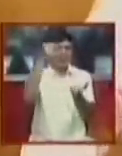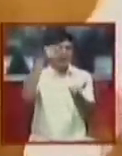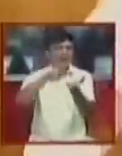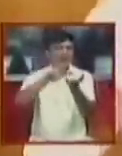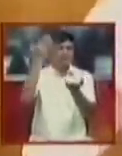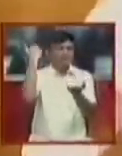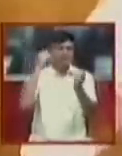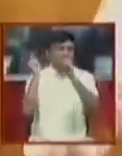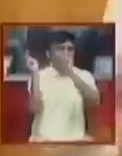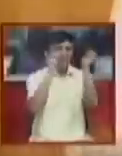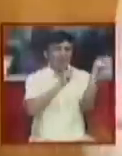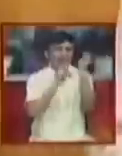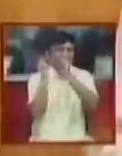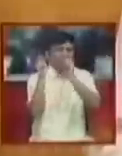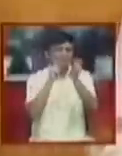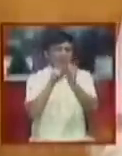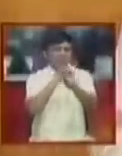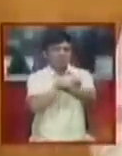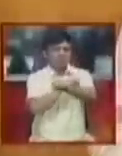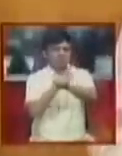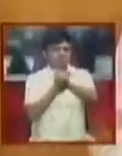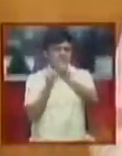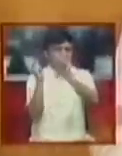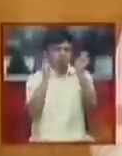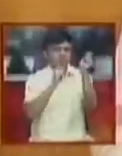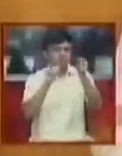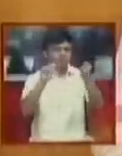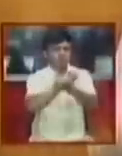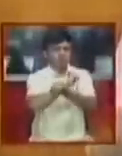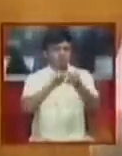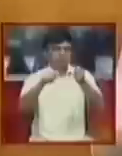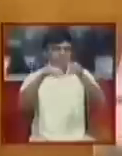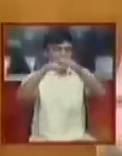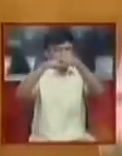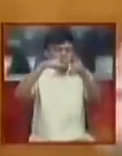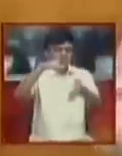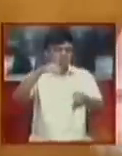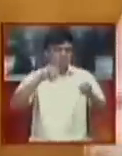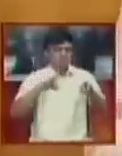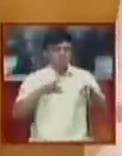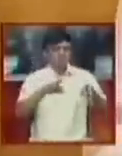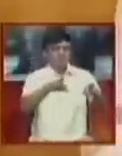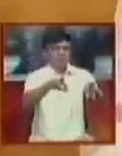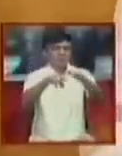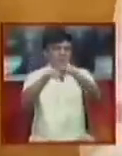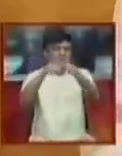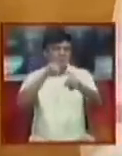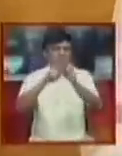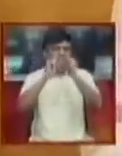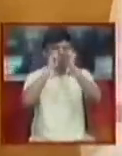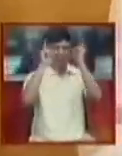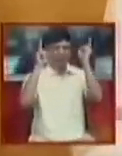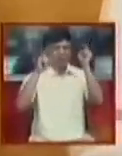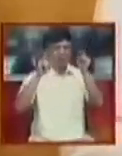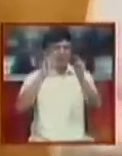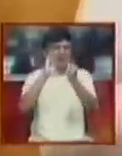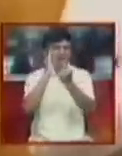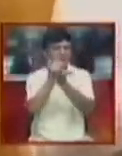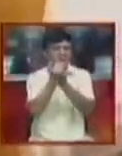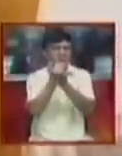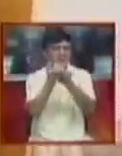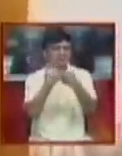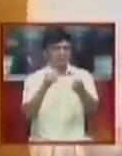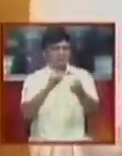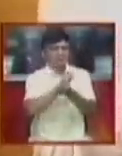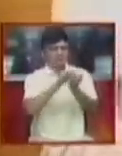minsan bumagyo. Sa lakas ng ulan, bumigay ang sandike. Nang nagising ang ating pong barangay captain, tinangay na